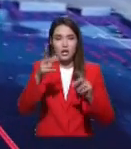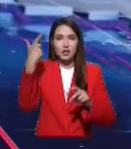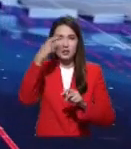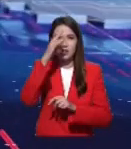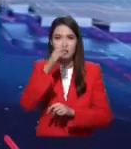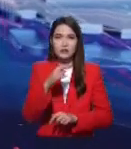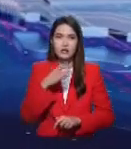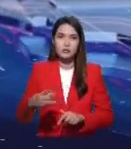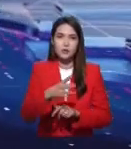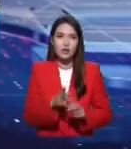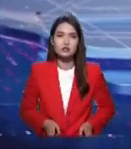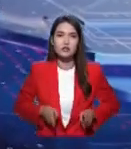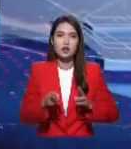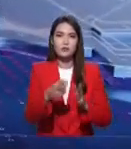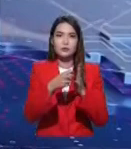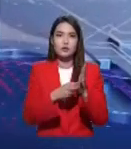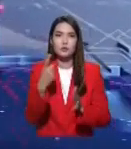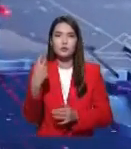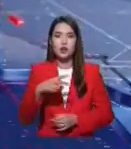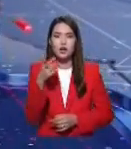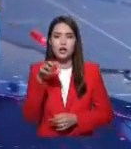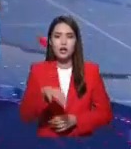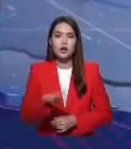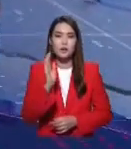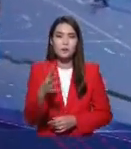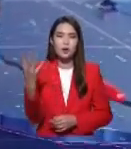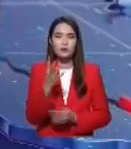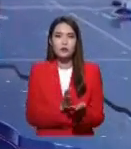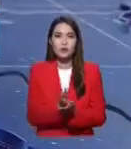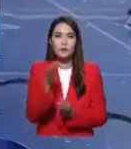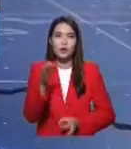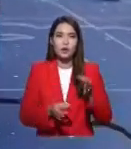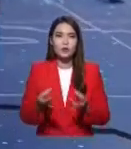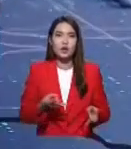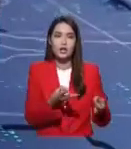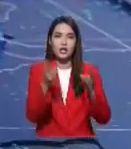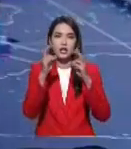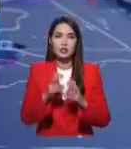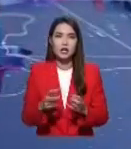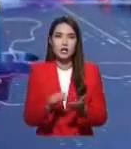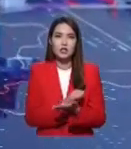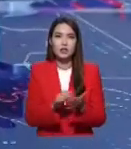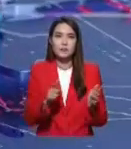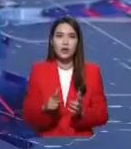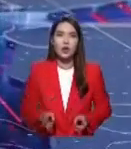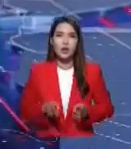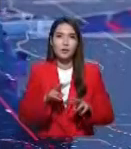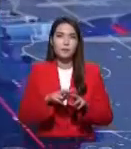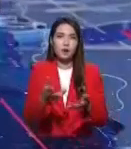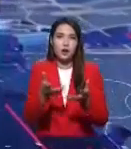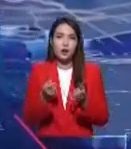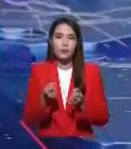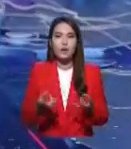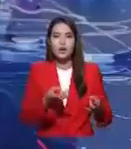Қазақстан Республикасы Қылмыстық кодексінің 120-шы бабы 4-ші бөлігі бойынша сотқа дейінгі тергеу амалдары жүргізіліп жатыр. Күдікті қамауға алынды. Өзге